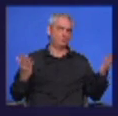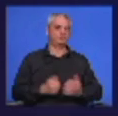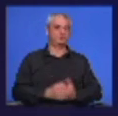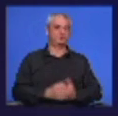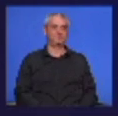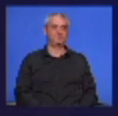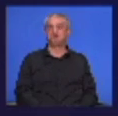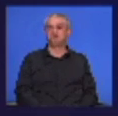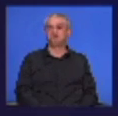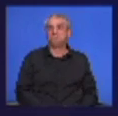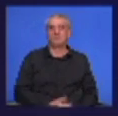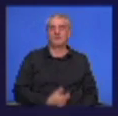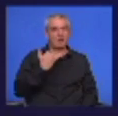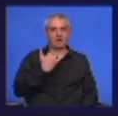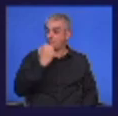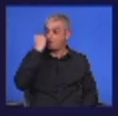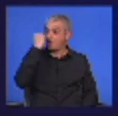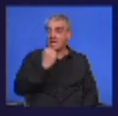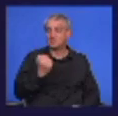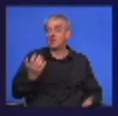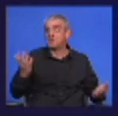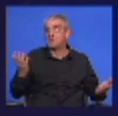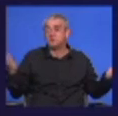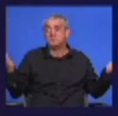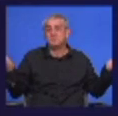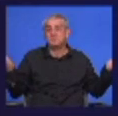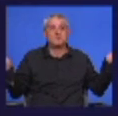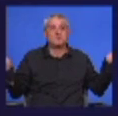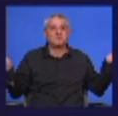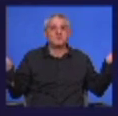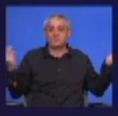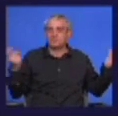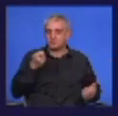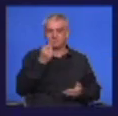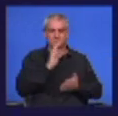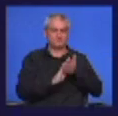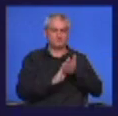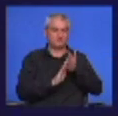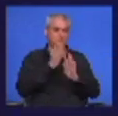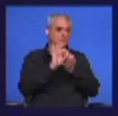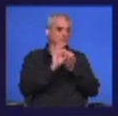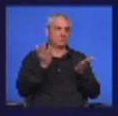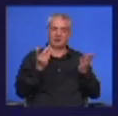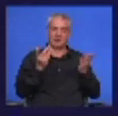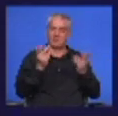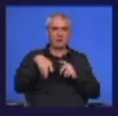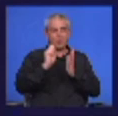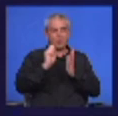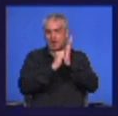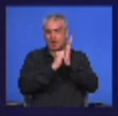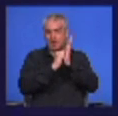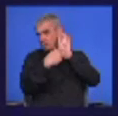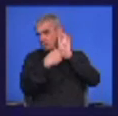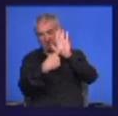ואני יודע, היום רצח זה עניין של דוקרים וזהו. זה בעמודים אחוריים של העיתון.